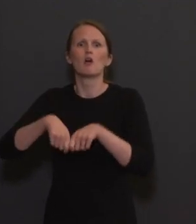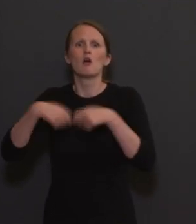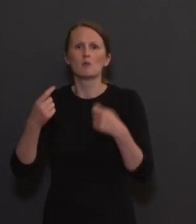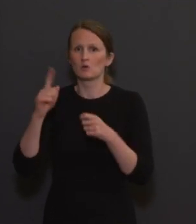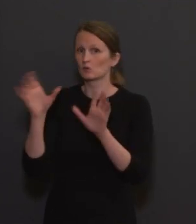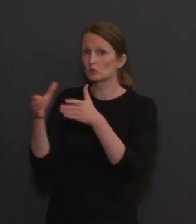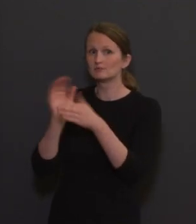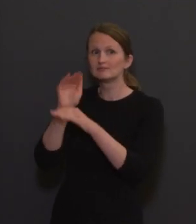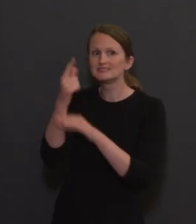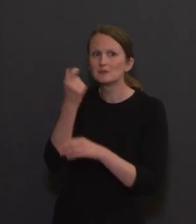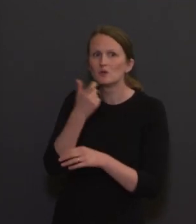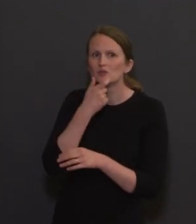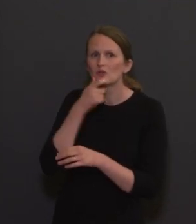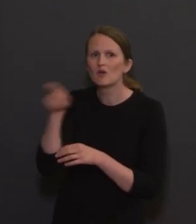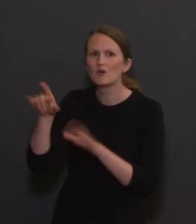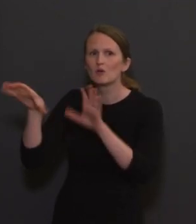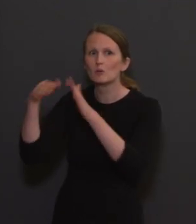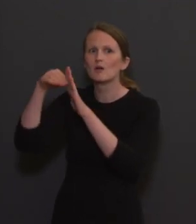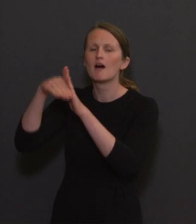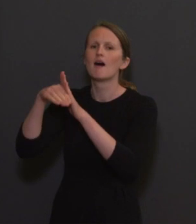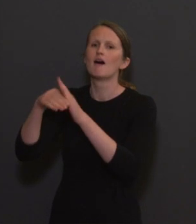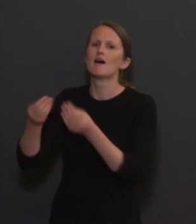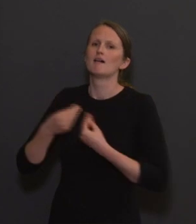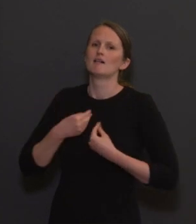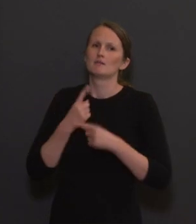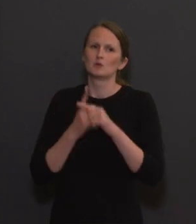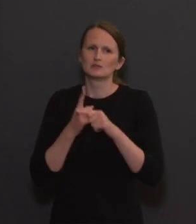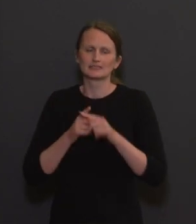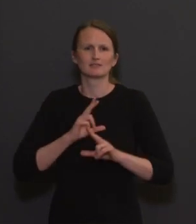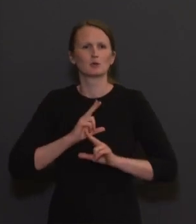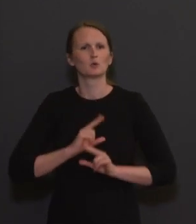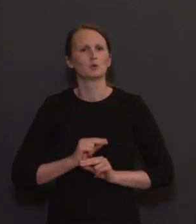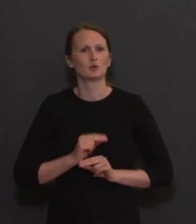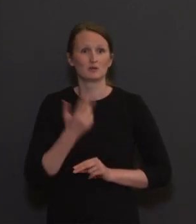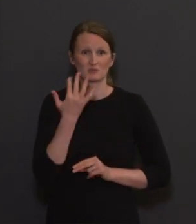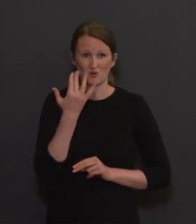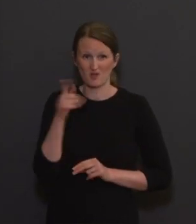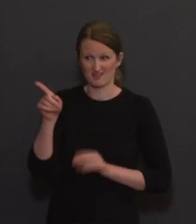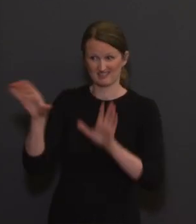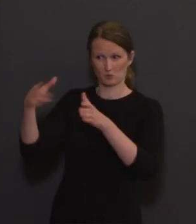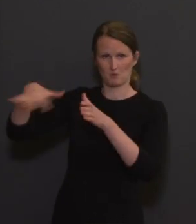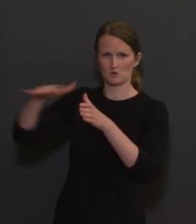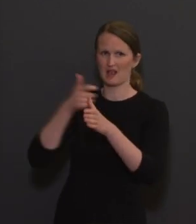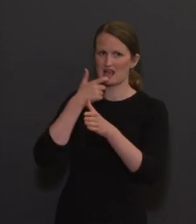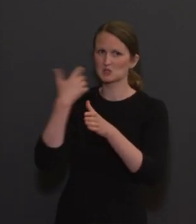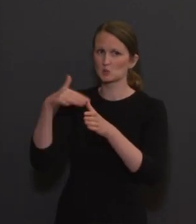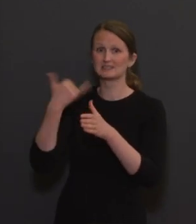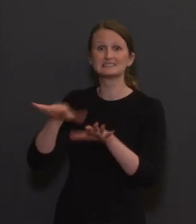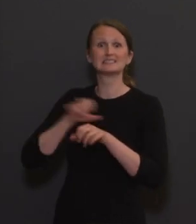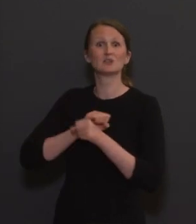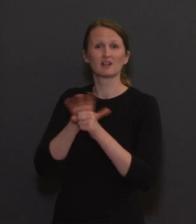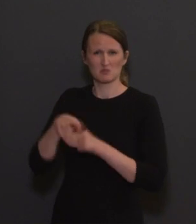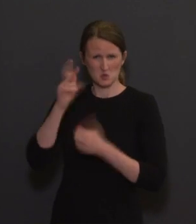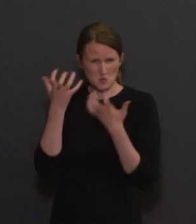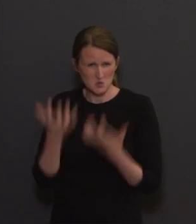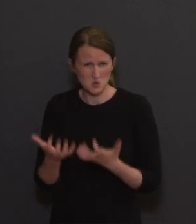que lorsqu'ils sont contaminés, on a un risque plus significatif par la suite d'évolutions défavorables et d'hospitalisation. Si on